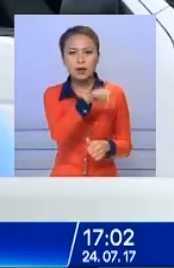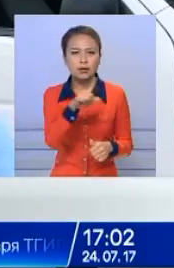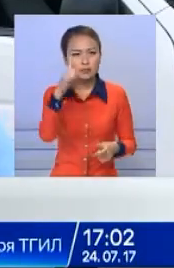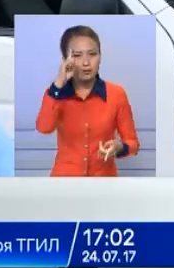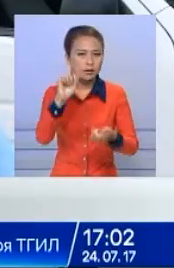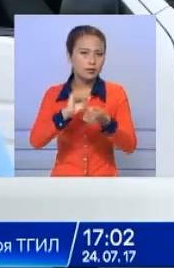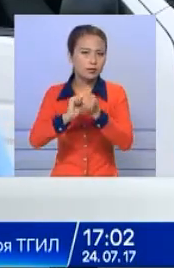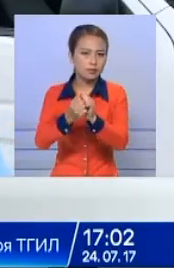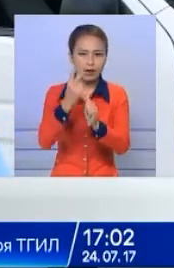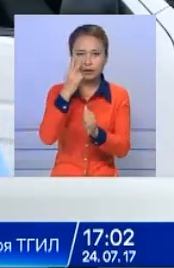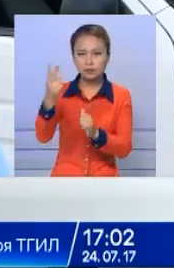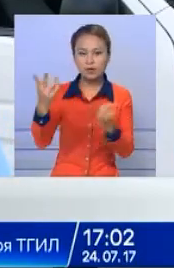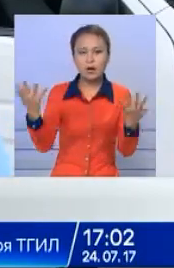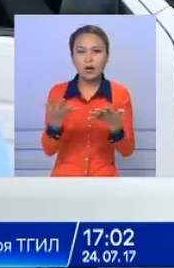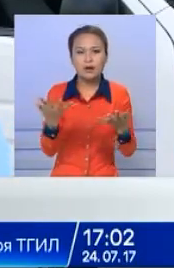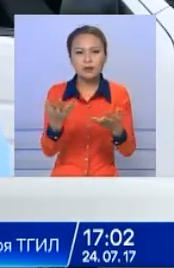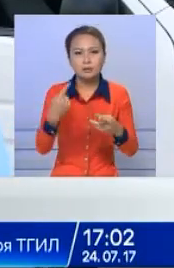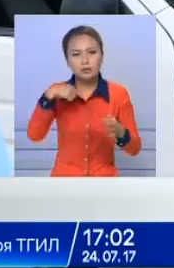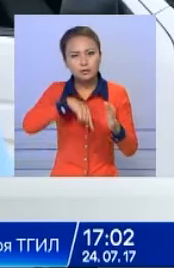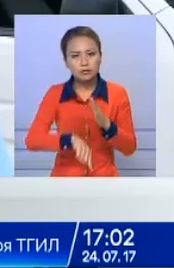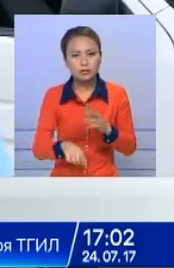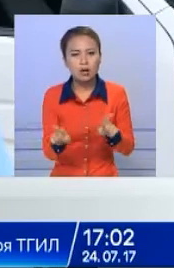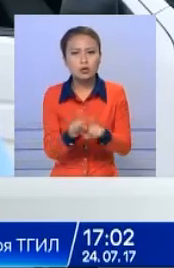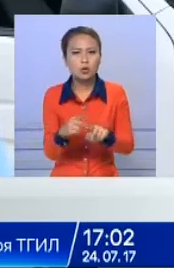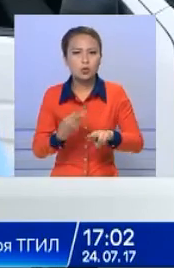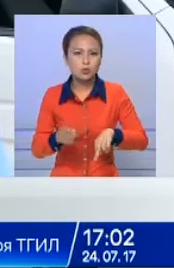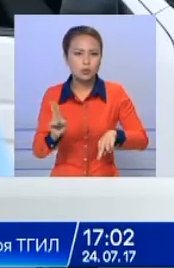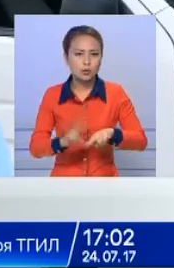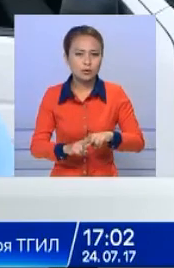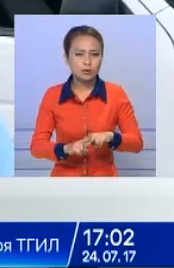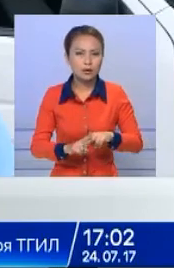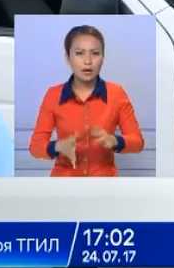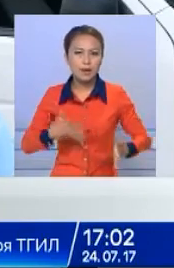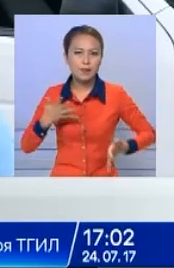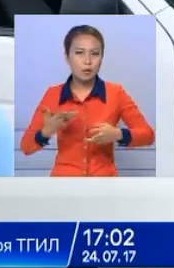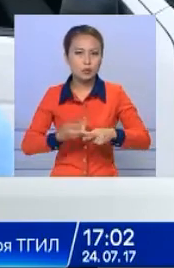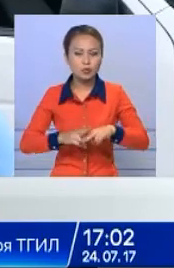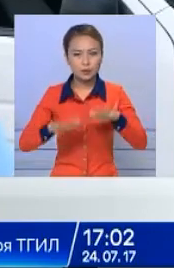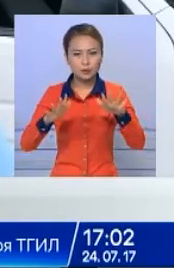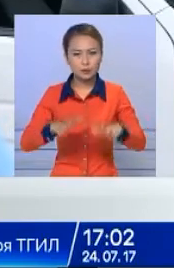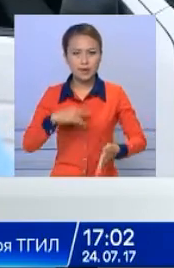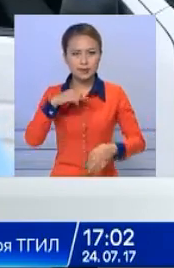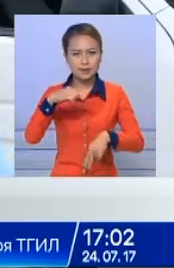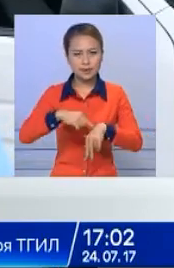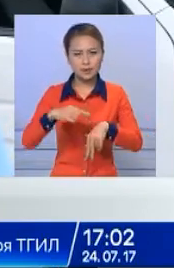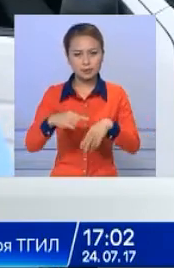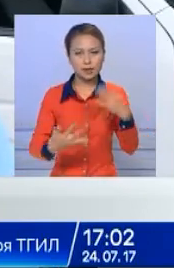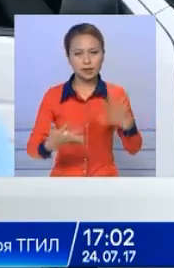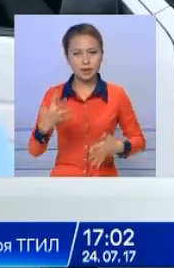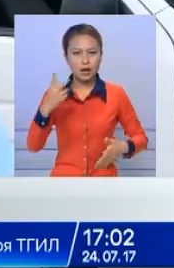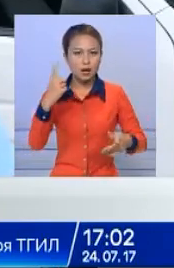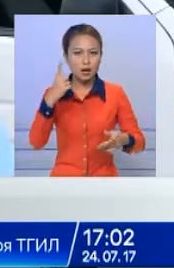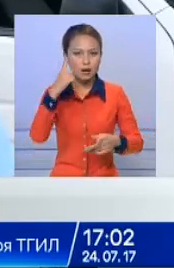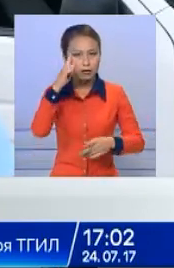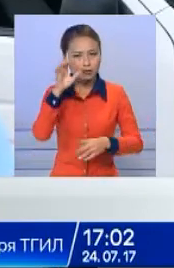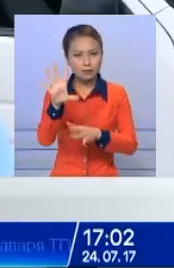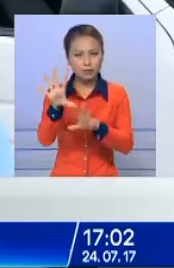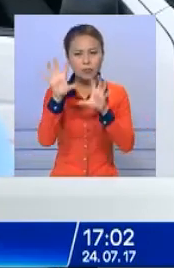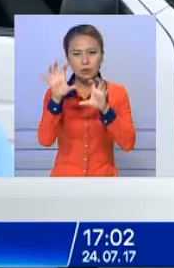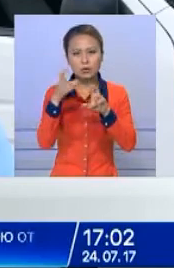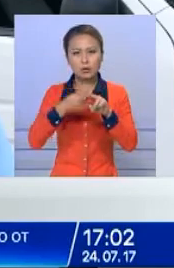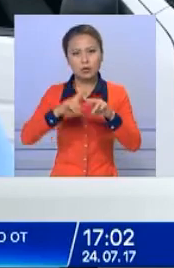сақтау деңгейінің арақашықтығына байланысты болып келеді. Ал эмоциялық, яғни бұл сезімдік есте сақтау қабілеттері болып табылады. Сол